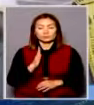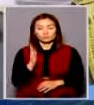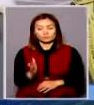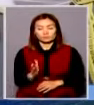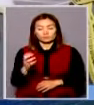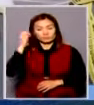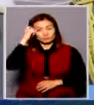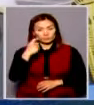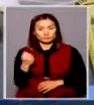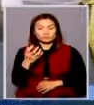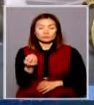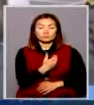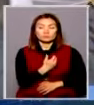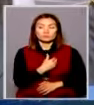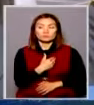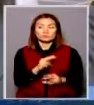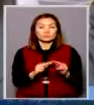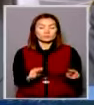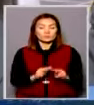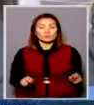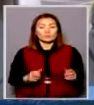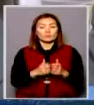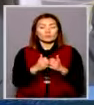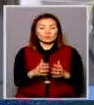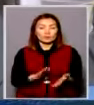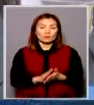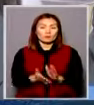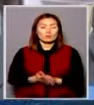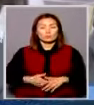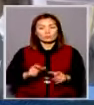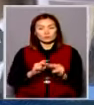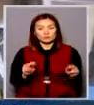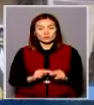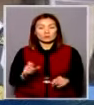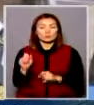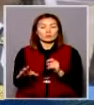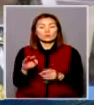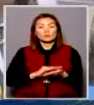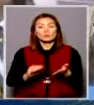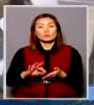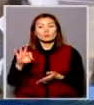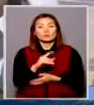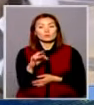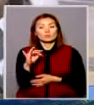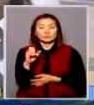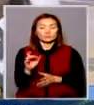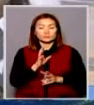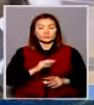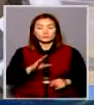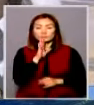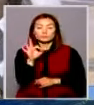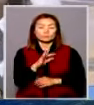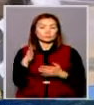еще у меня есть предложение к учителя по окончании этого мероприятия дайте ученикам задание написать сочинение об этой отважной девушке